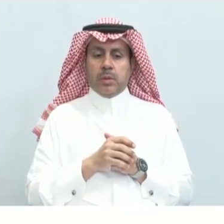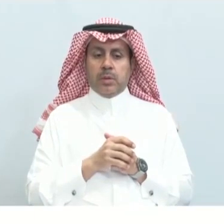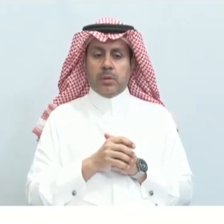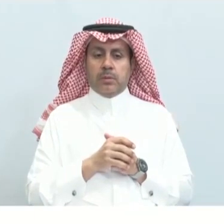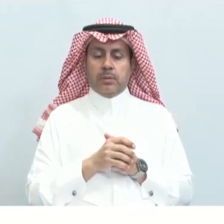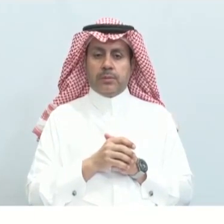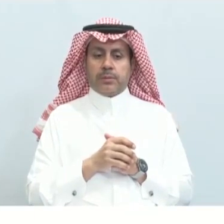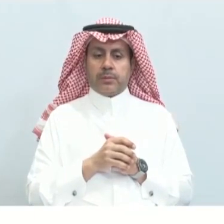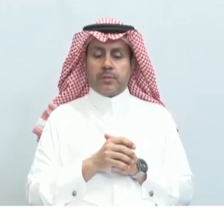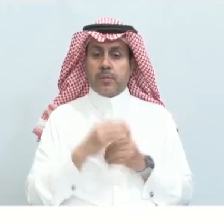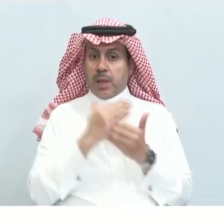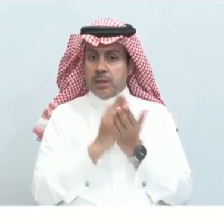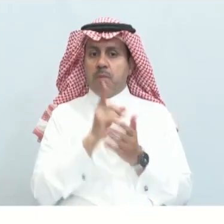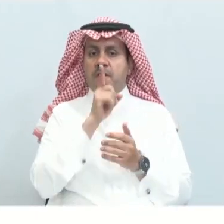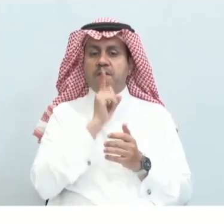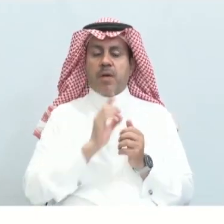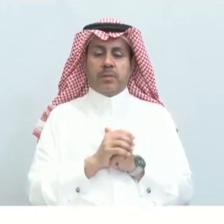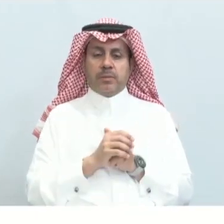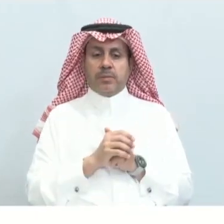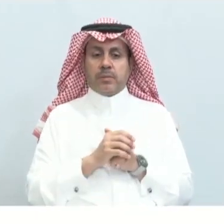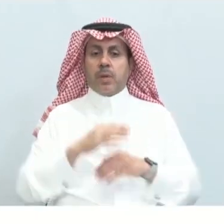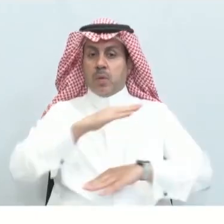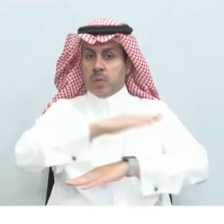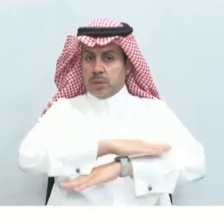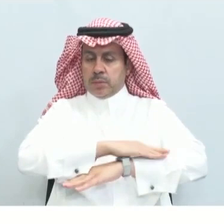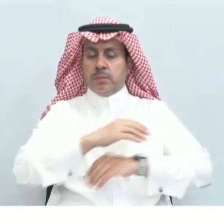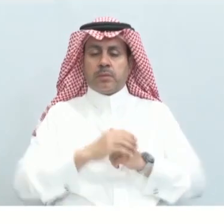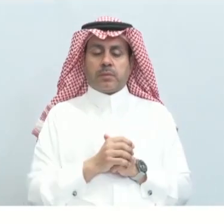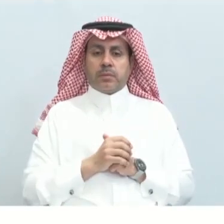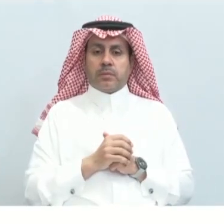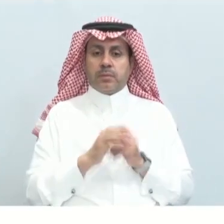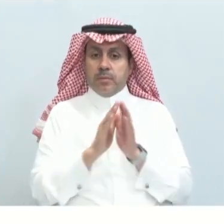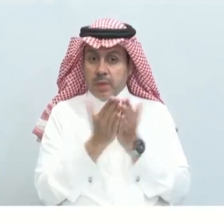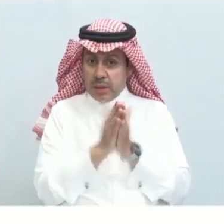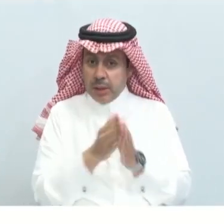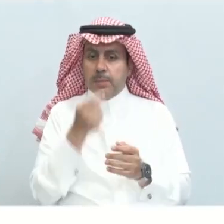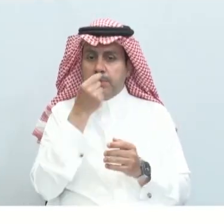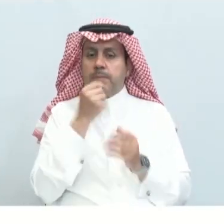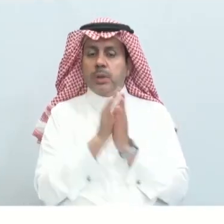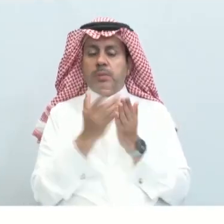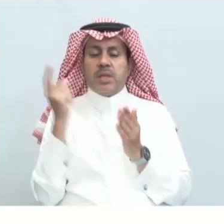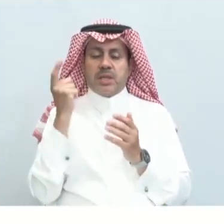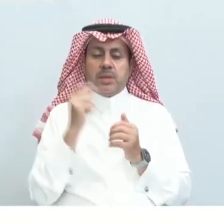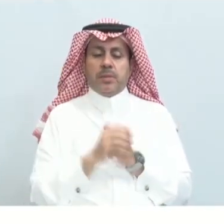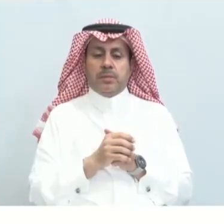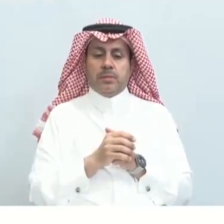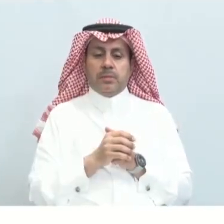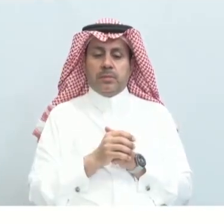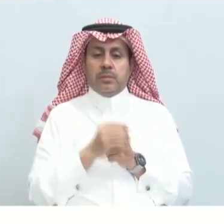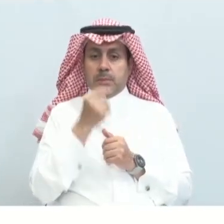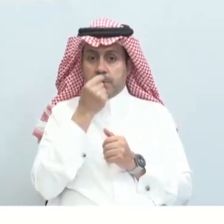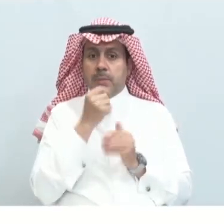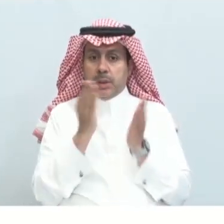هو هذا هو قسم الفقه والسلوك من كتاب ماده القران الكريم والدراسات الاسلاميه وهو